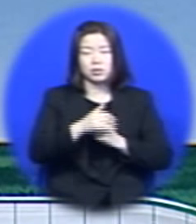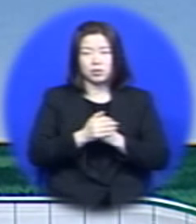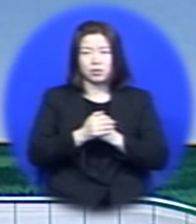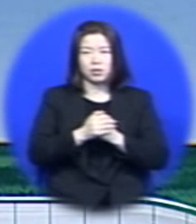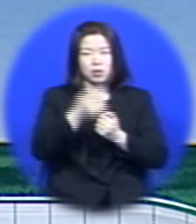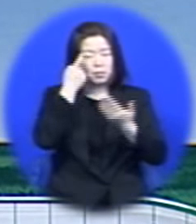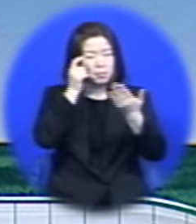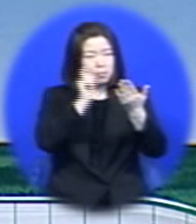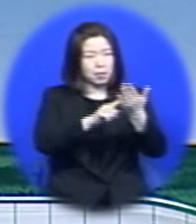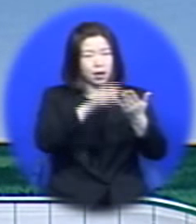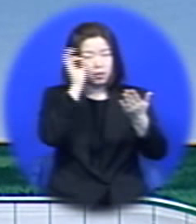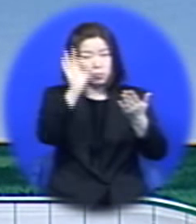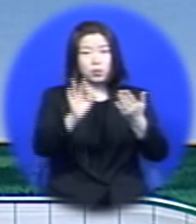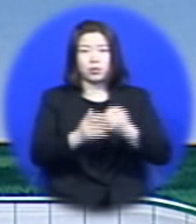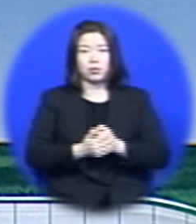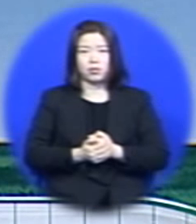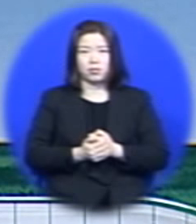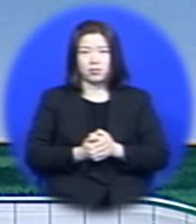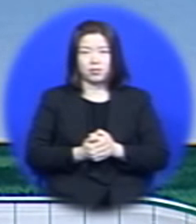뻔하게 보이는 거예요.